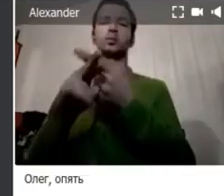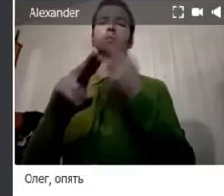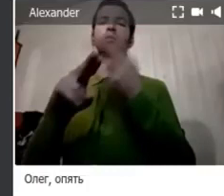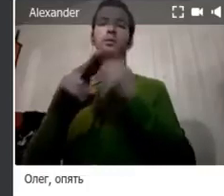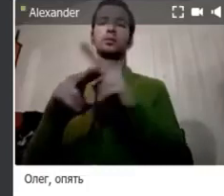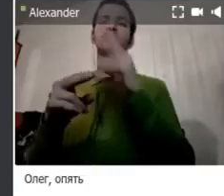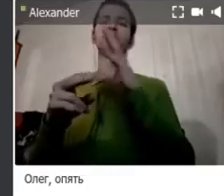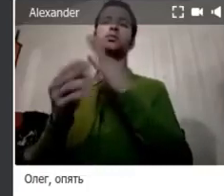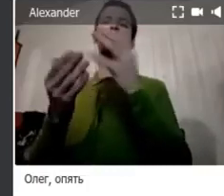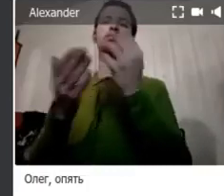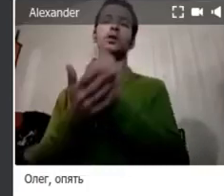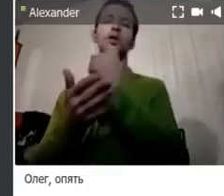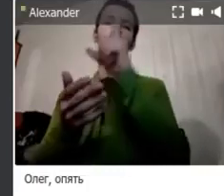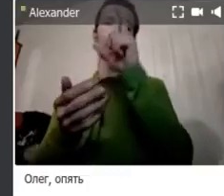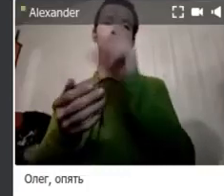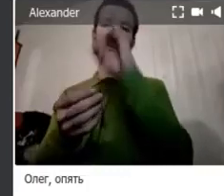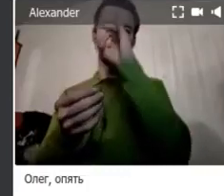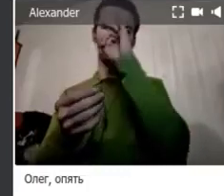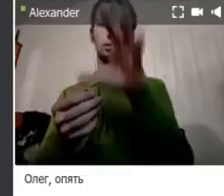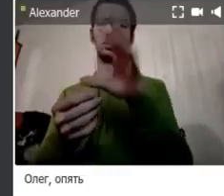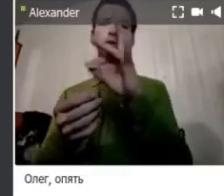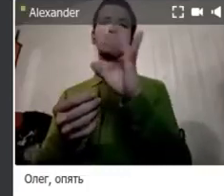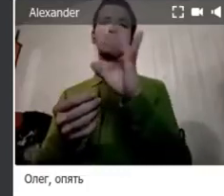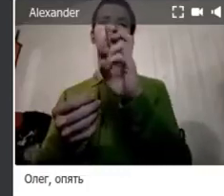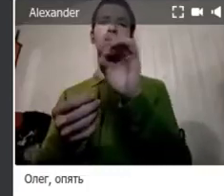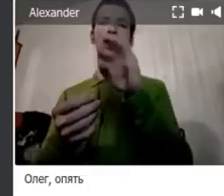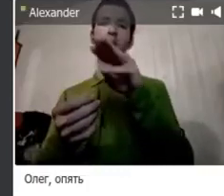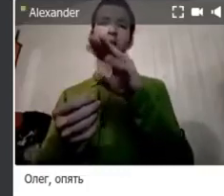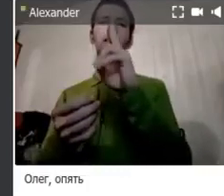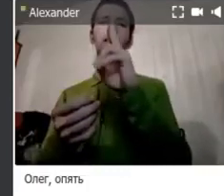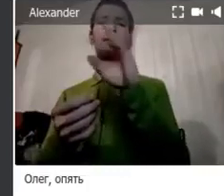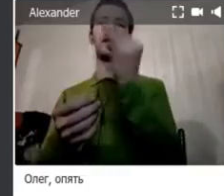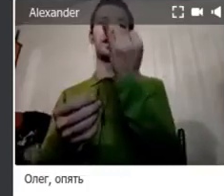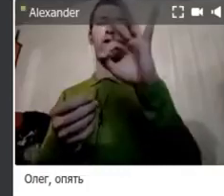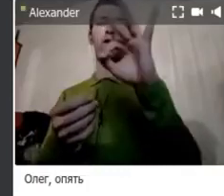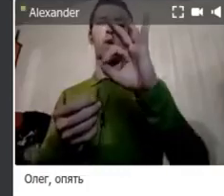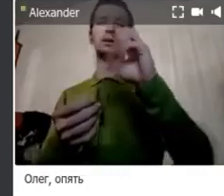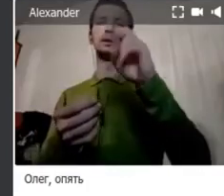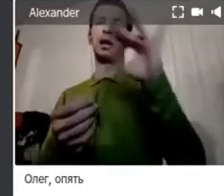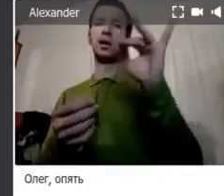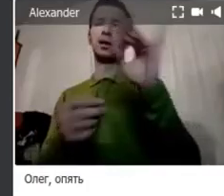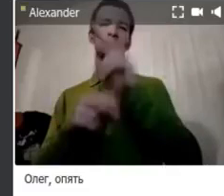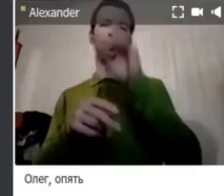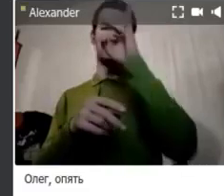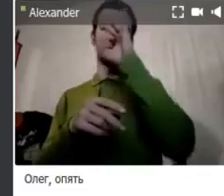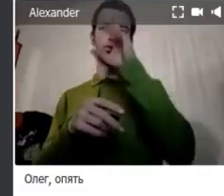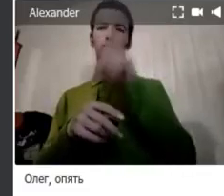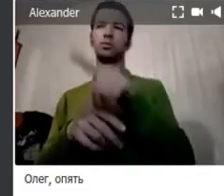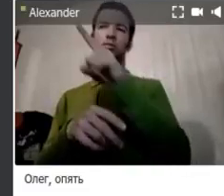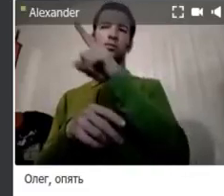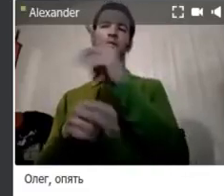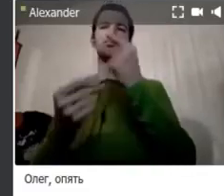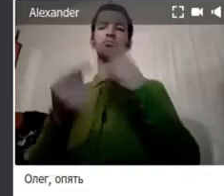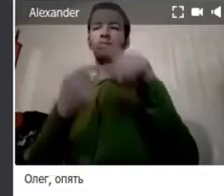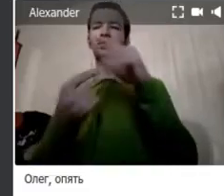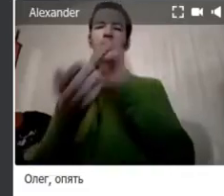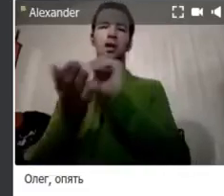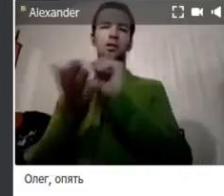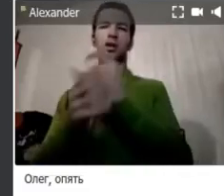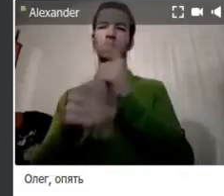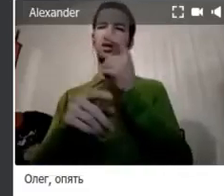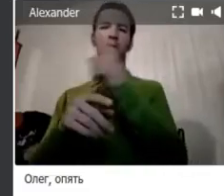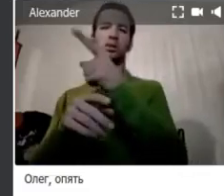Этот человек, который посвятил инвестициям всю жизнь, то есть этот человек практик, он понимает, он знает, о чем он